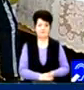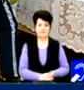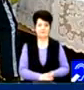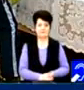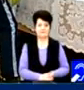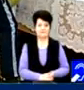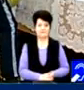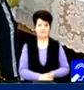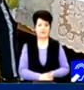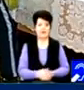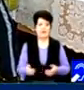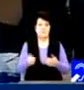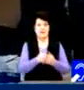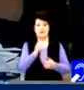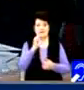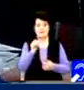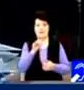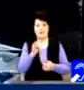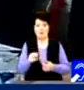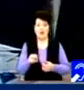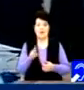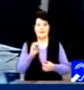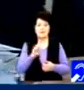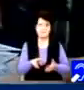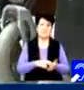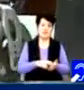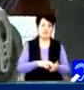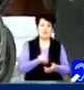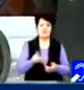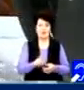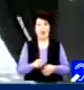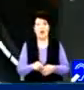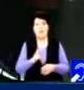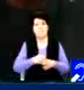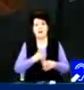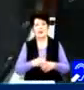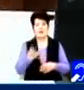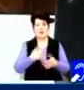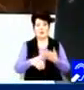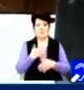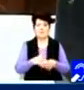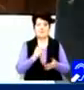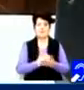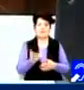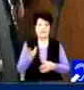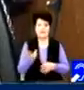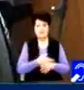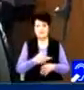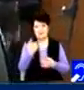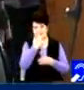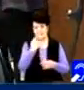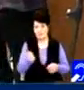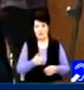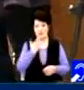Moldova pe lângă stereotipuri frică sau probleme de acces cea mai importantă barieră pentru persoanele cu dizabilități rămâne lipsa de informare în